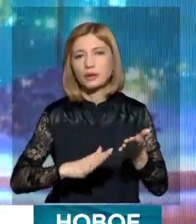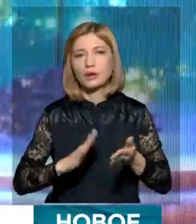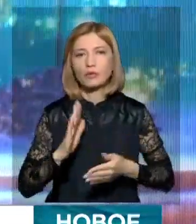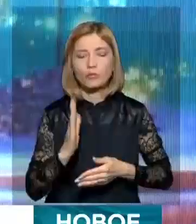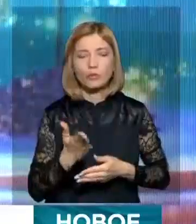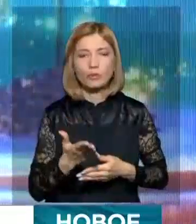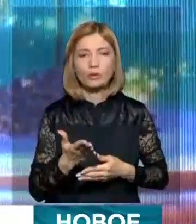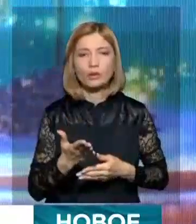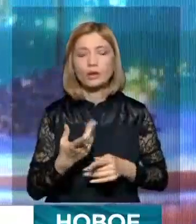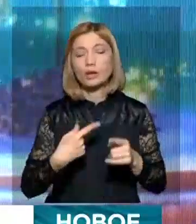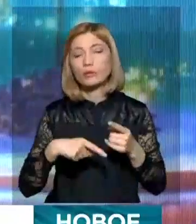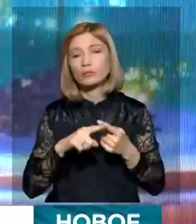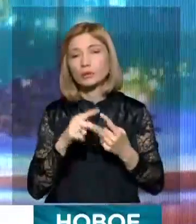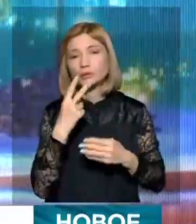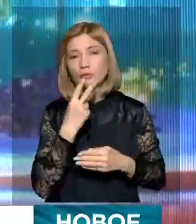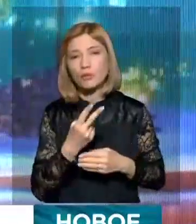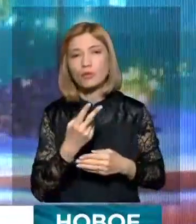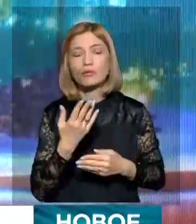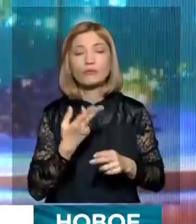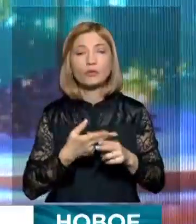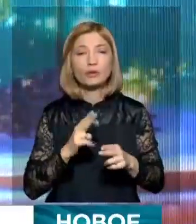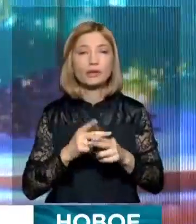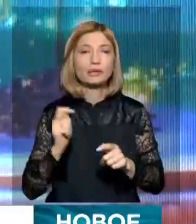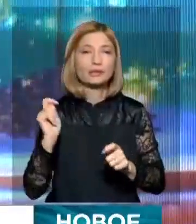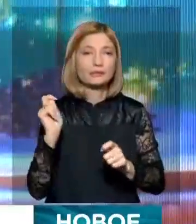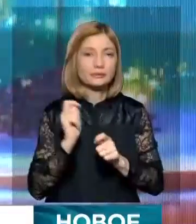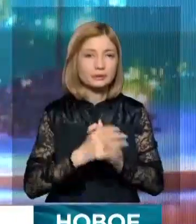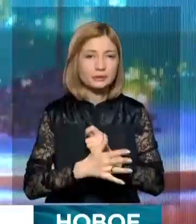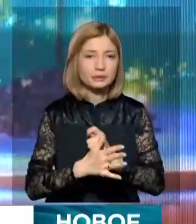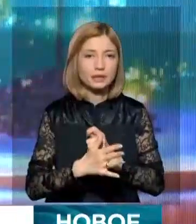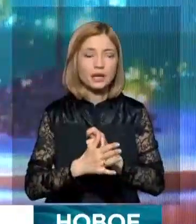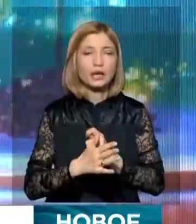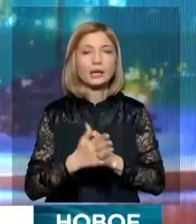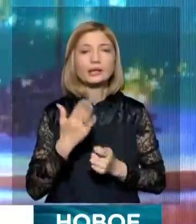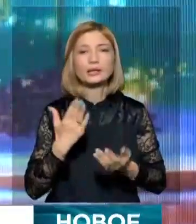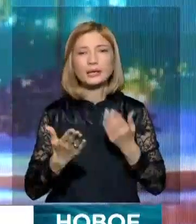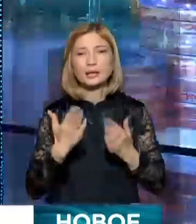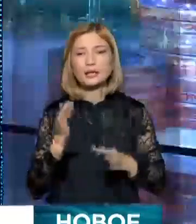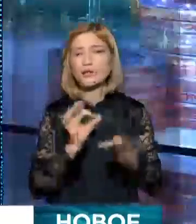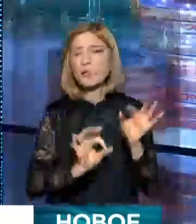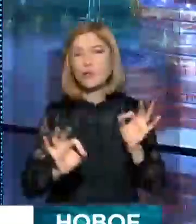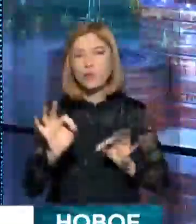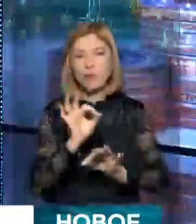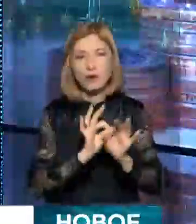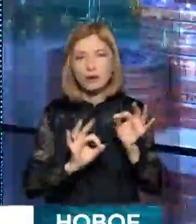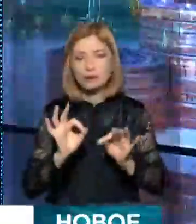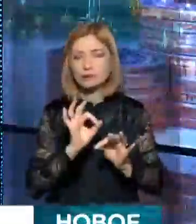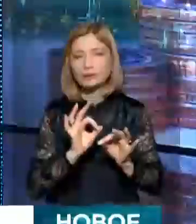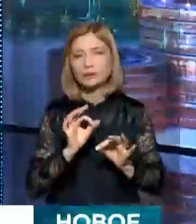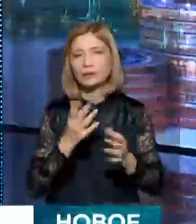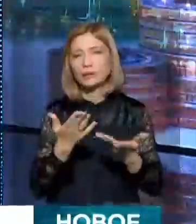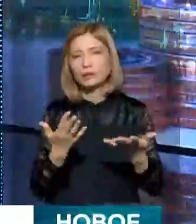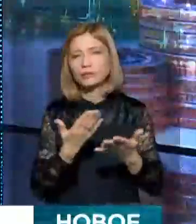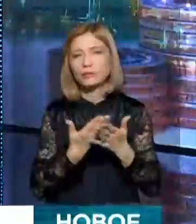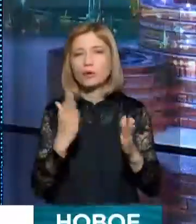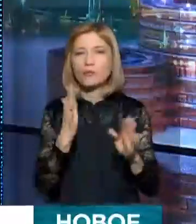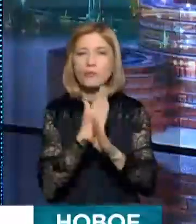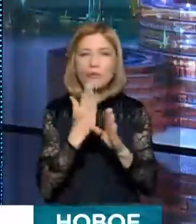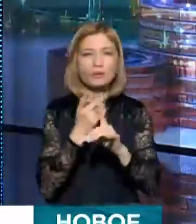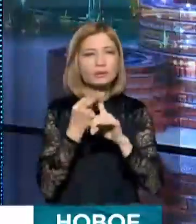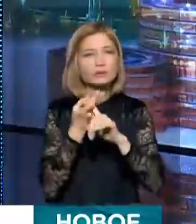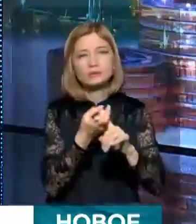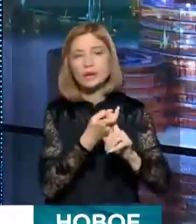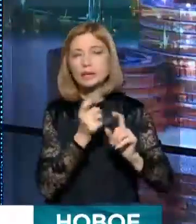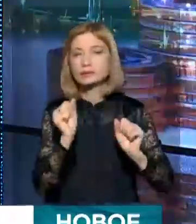раз мы наблюдаем картину, когда эти инвестиции с неустойчивых проектов уходят в именно сектор зеленой